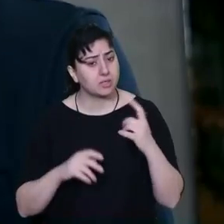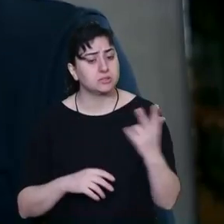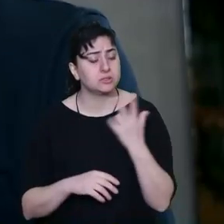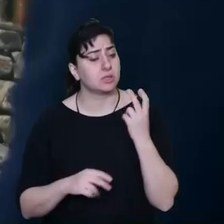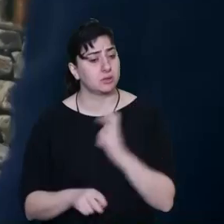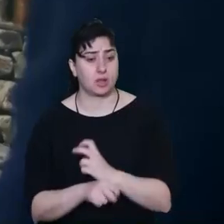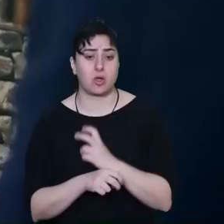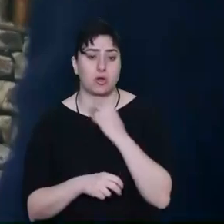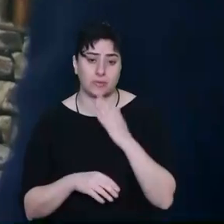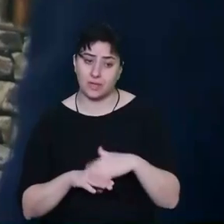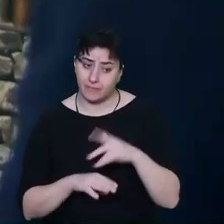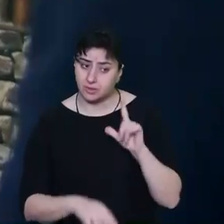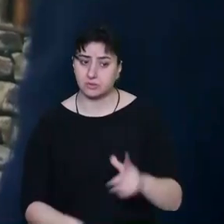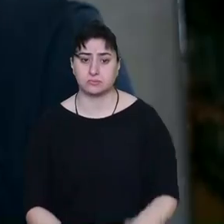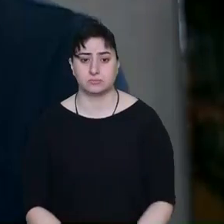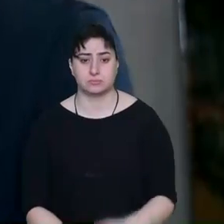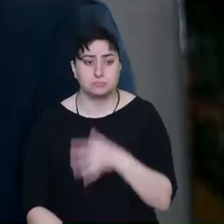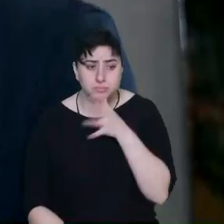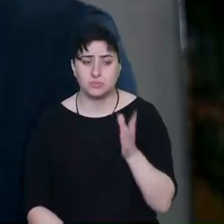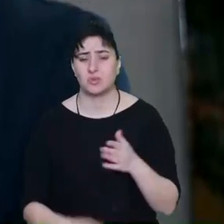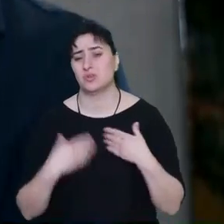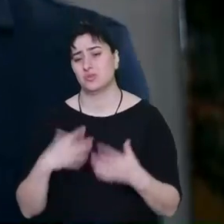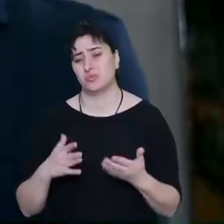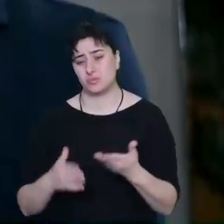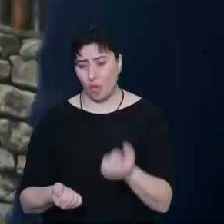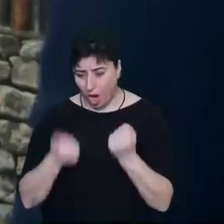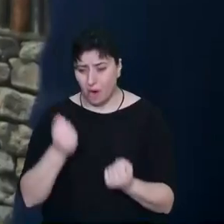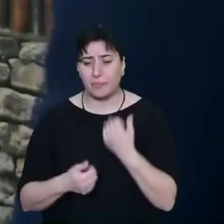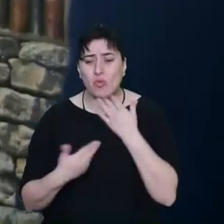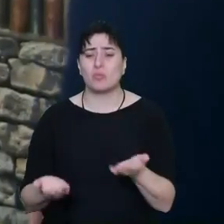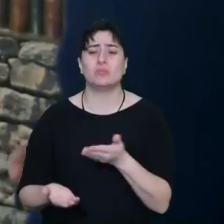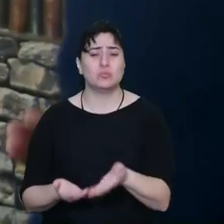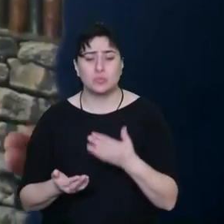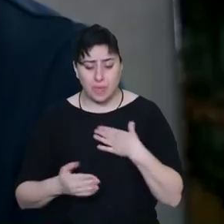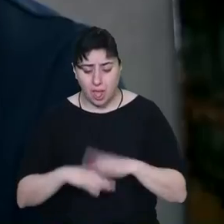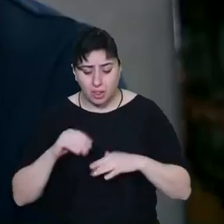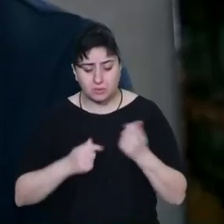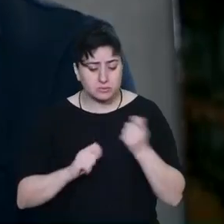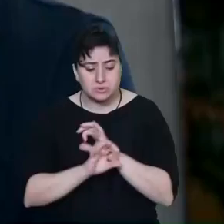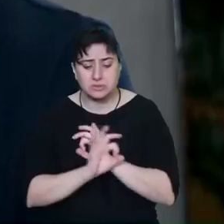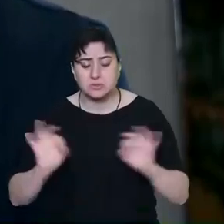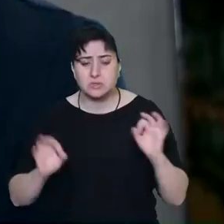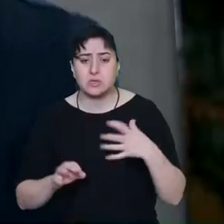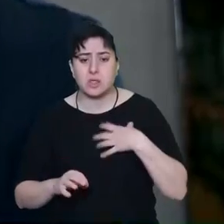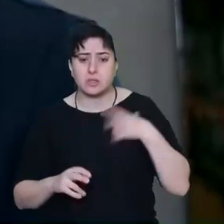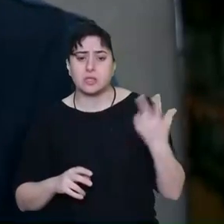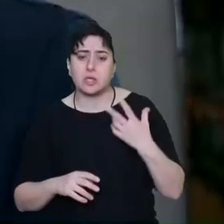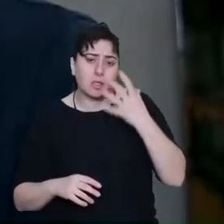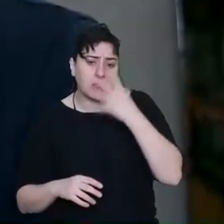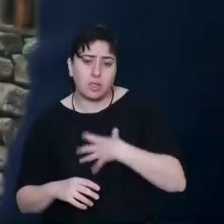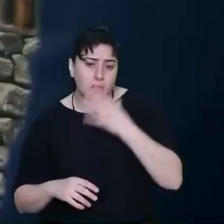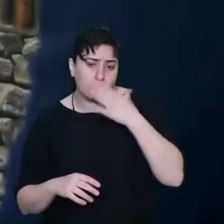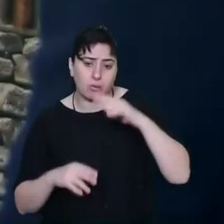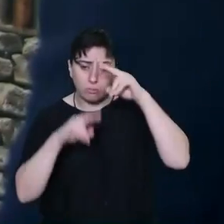sürat felakettir. Bunu bilmiyor musunuz? Ya Cavidan, araba mı bu ya? Ya ben kullanmıyorum ki, asansör kendi iniyor, düşüyor